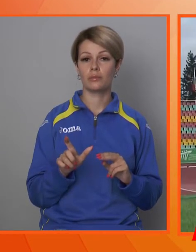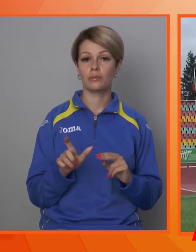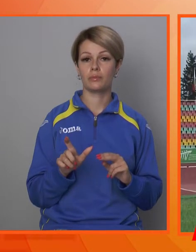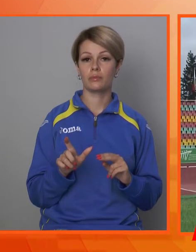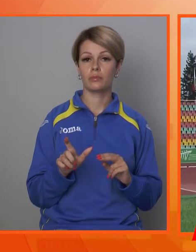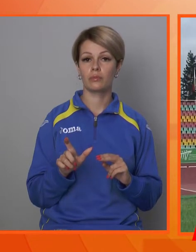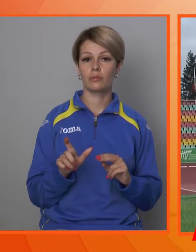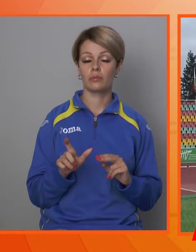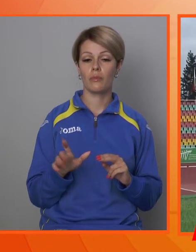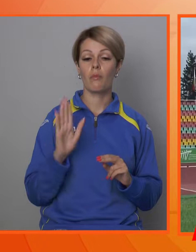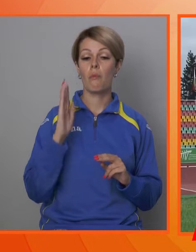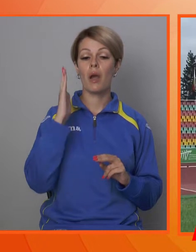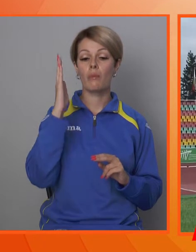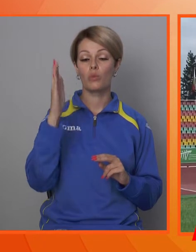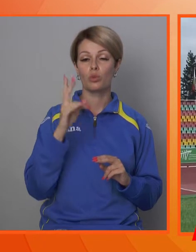таке